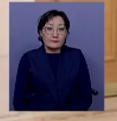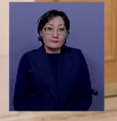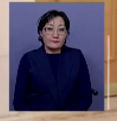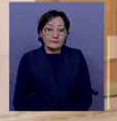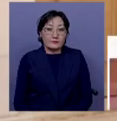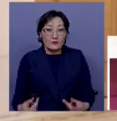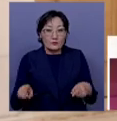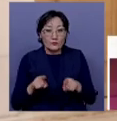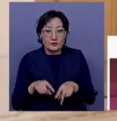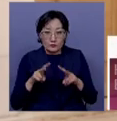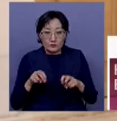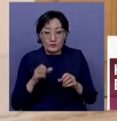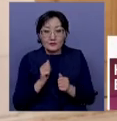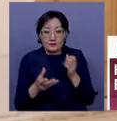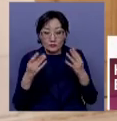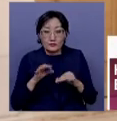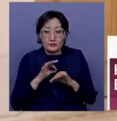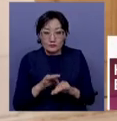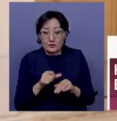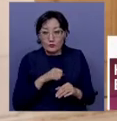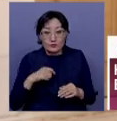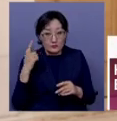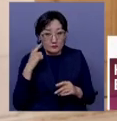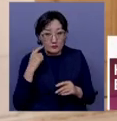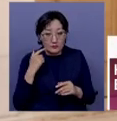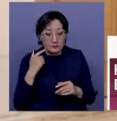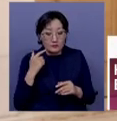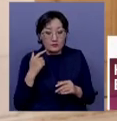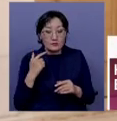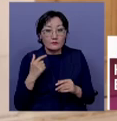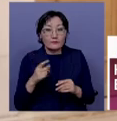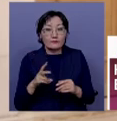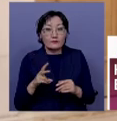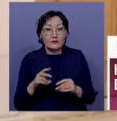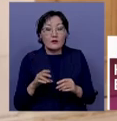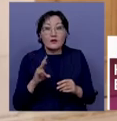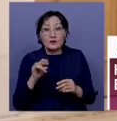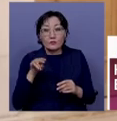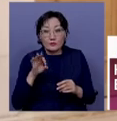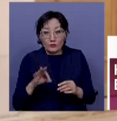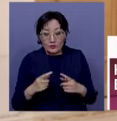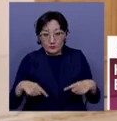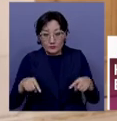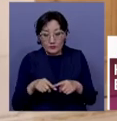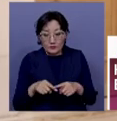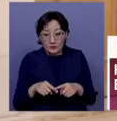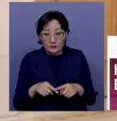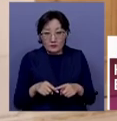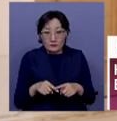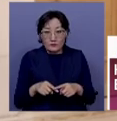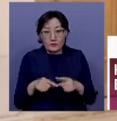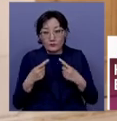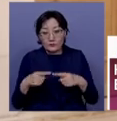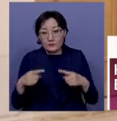Бұндай тексеру күнде жүргізіліп жатыр. Өздеріңіздер естігенде алдында неправительственная организация дейміз, волонтерлар келіп өздері